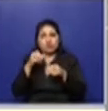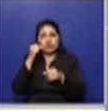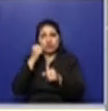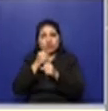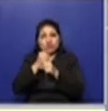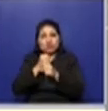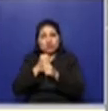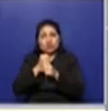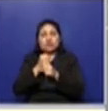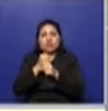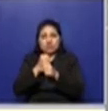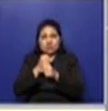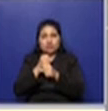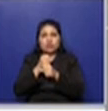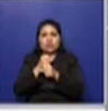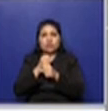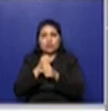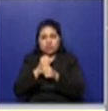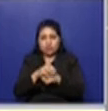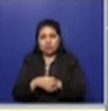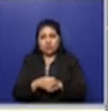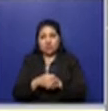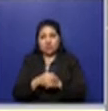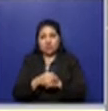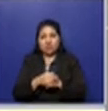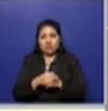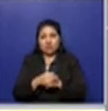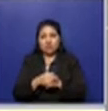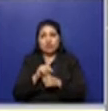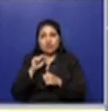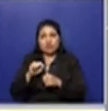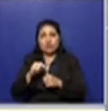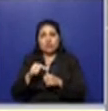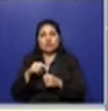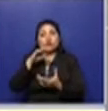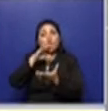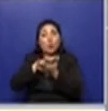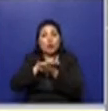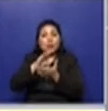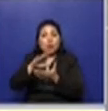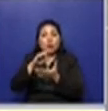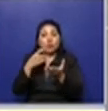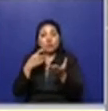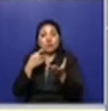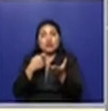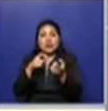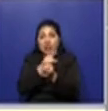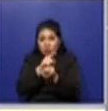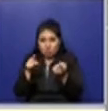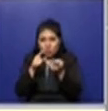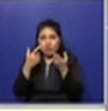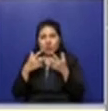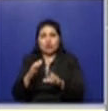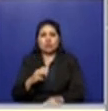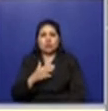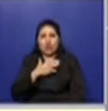ะแล้วก็เป็นโรงเรียนของสังคมนะครับเราได้เข้าไปดูว่